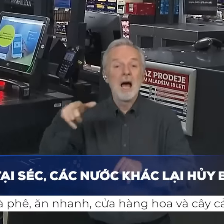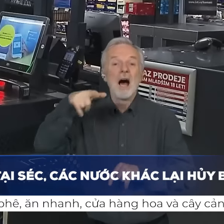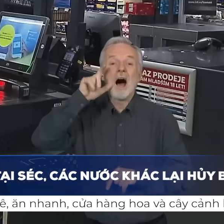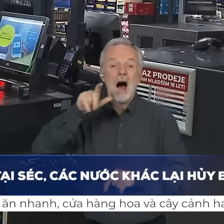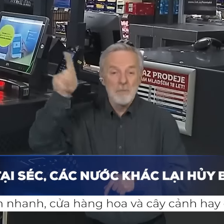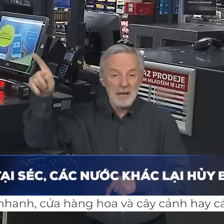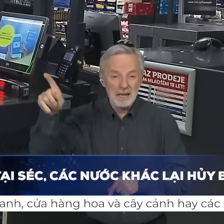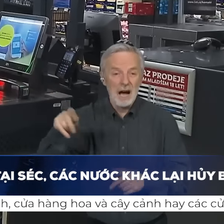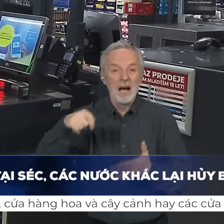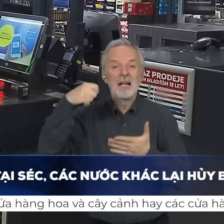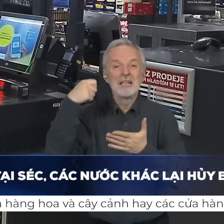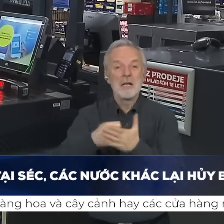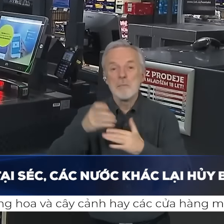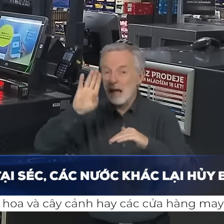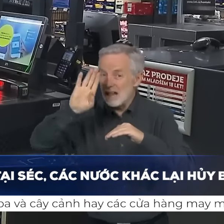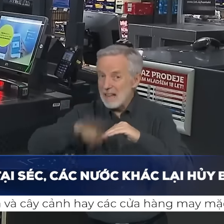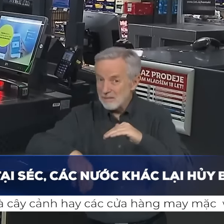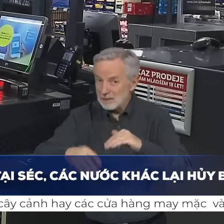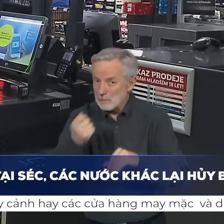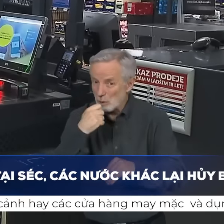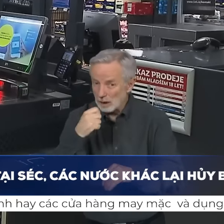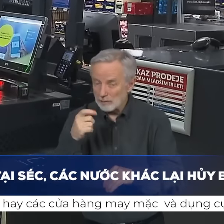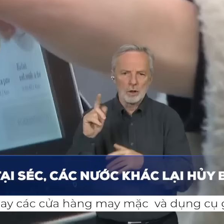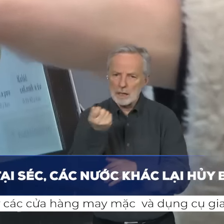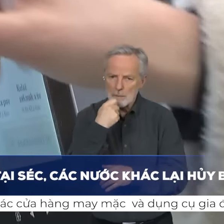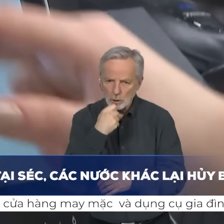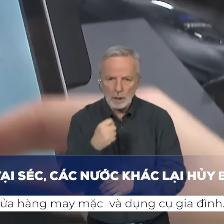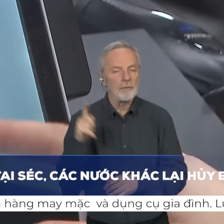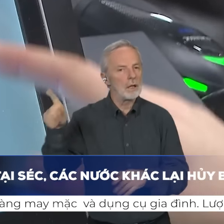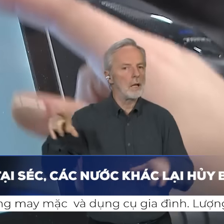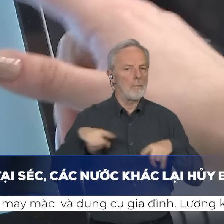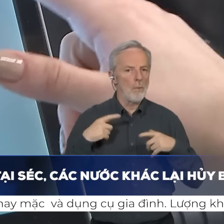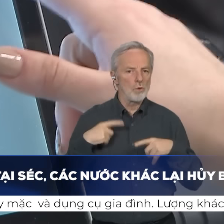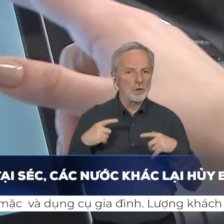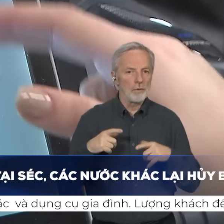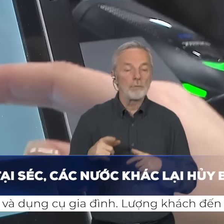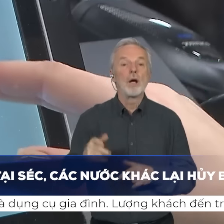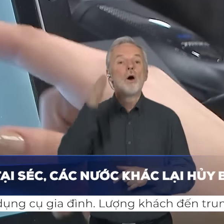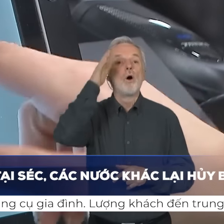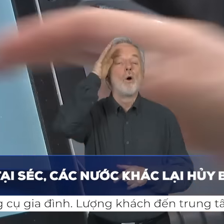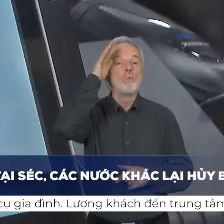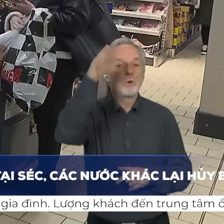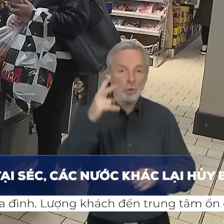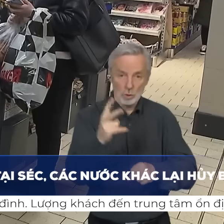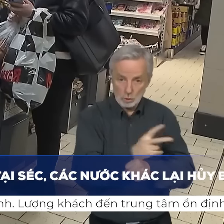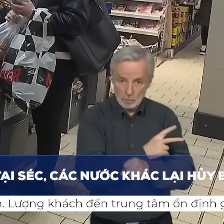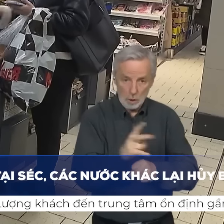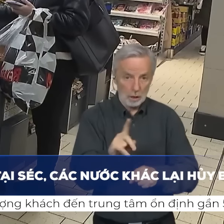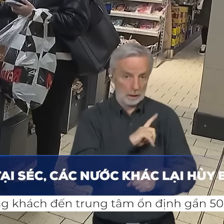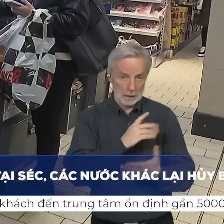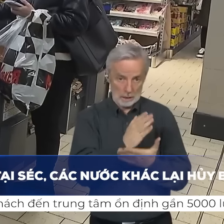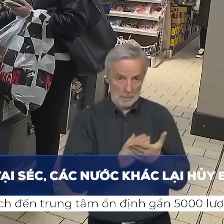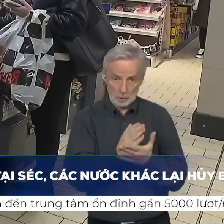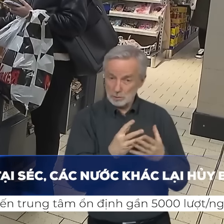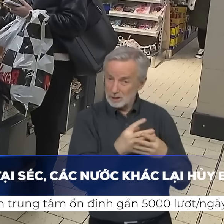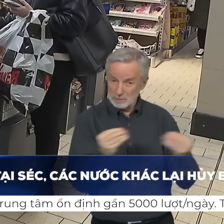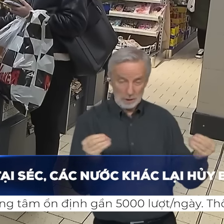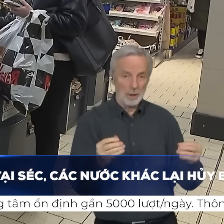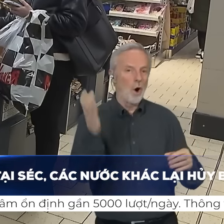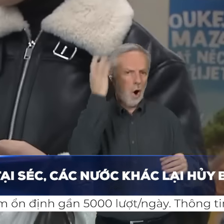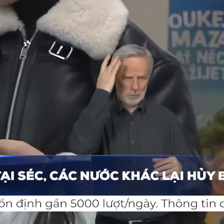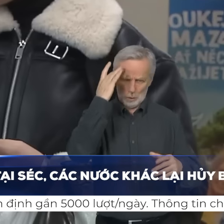hàng. Ngoài các cửa hàng thực phẩm, hệ thống tính tiền cũng có sẵn các cửa hàng ở Hobby Market, trong đó gần 20% khách hàng sử dụng hình thức thanh toán này, chủ